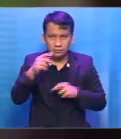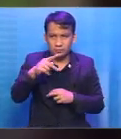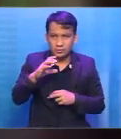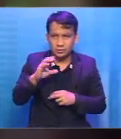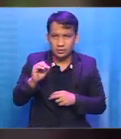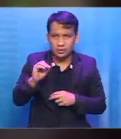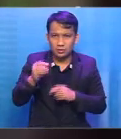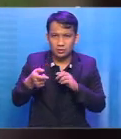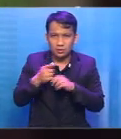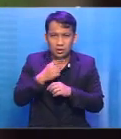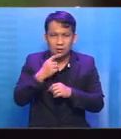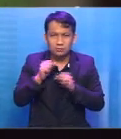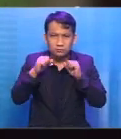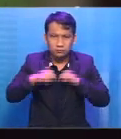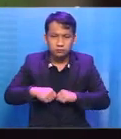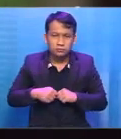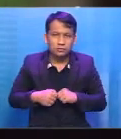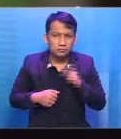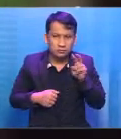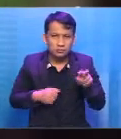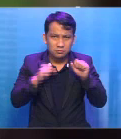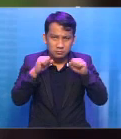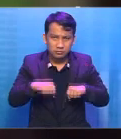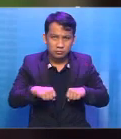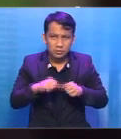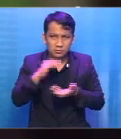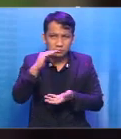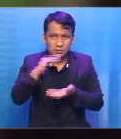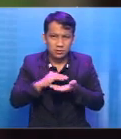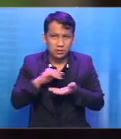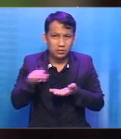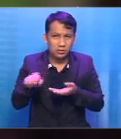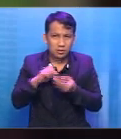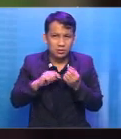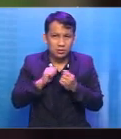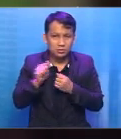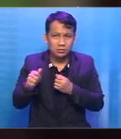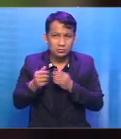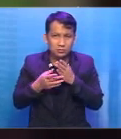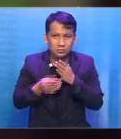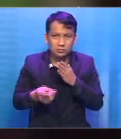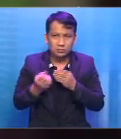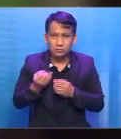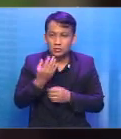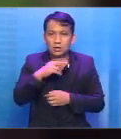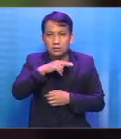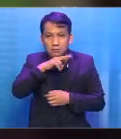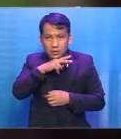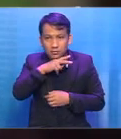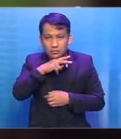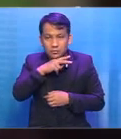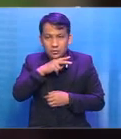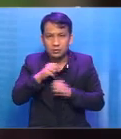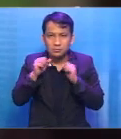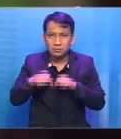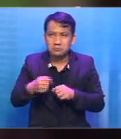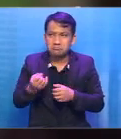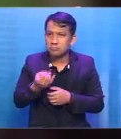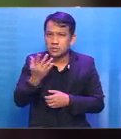its derivatives, it was able to reduce the amount of viruses by as much